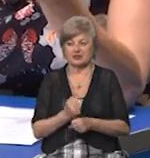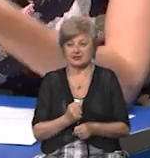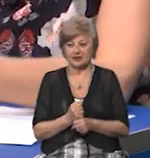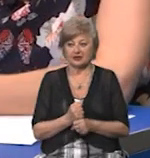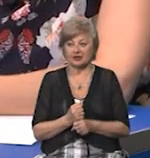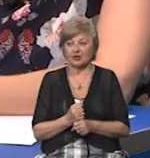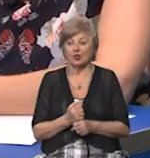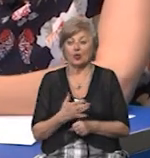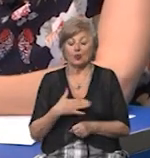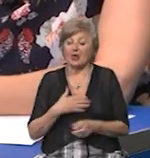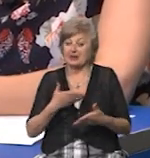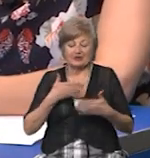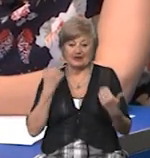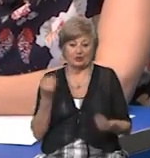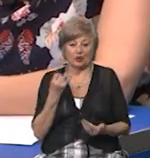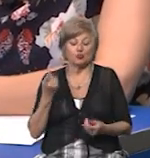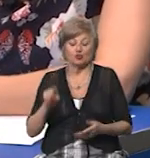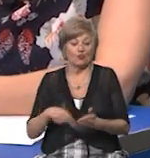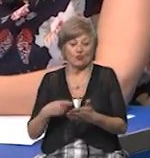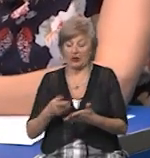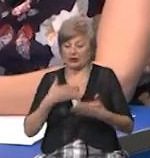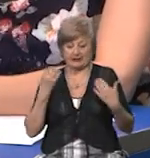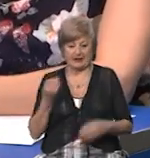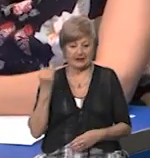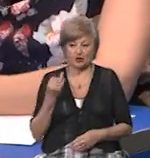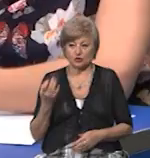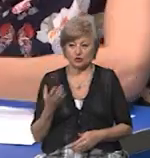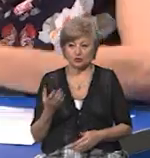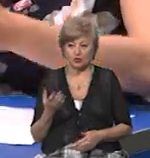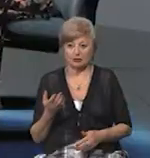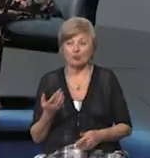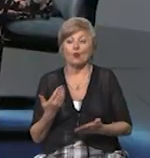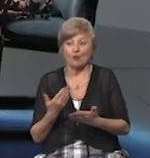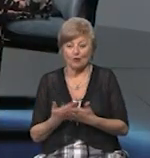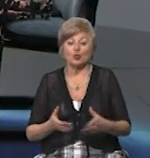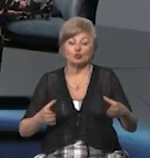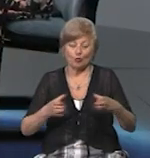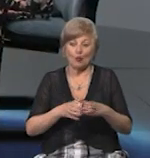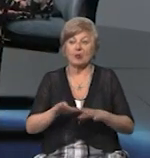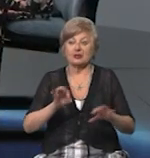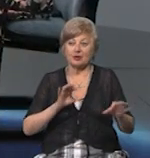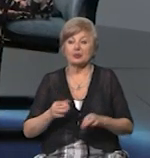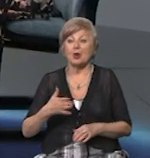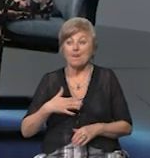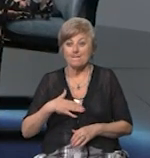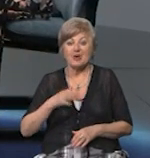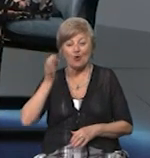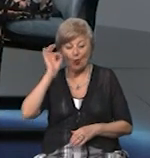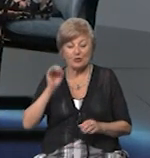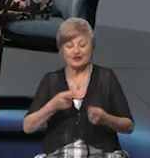у нас немає зацікавленості, бо у міста немає зацікавленості. Місто наймає ось команду, яку всі знають. Ми комерційна організація, і ми не